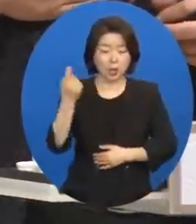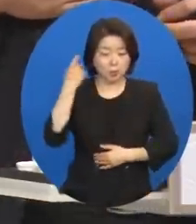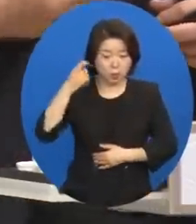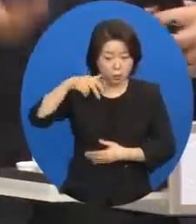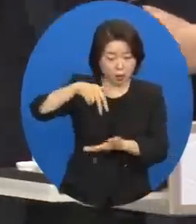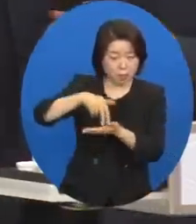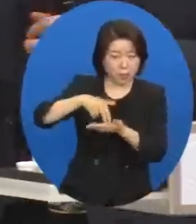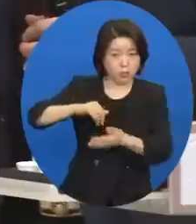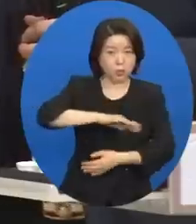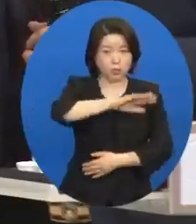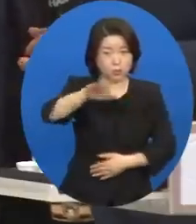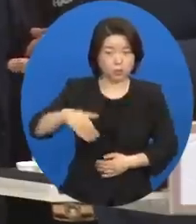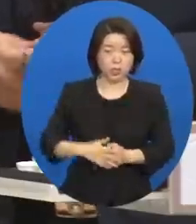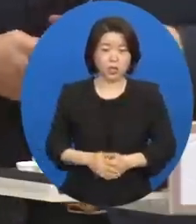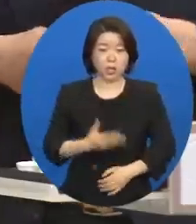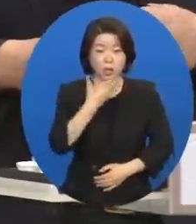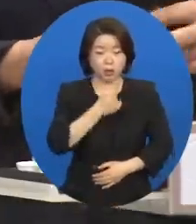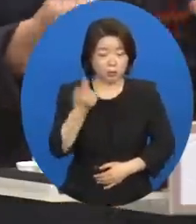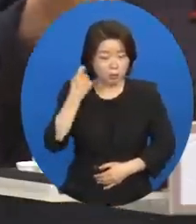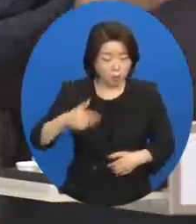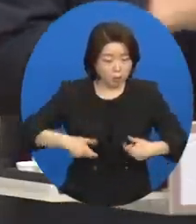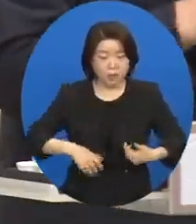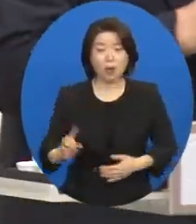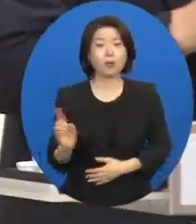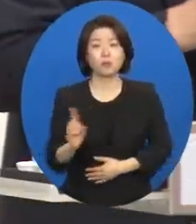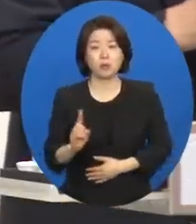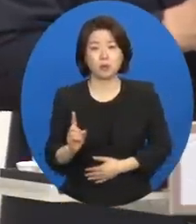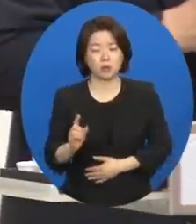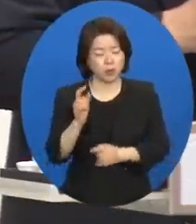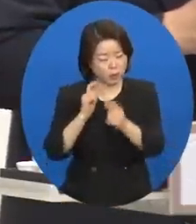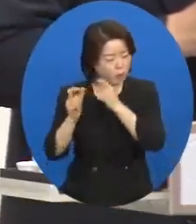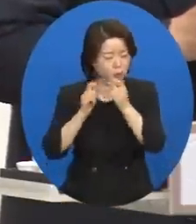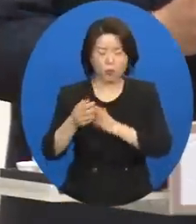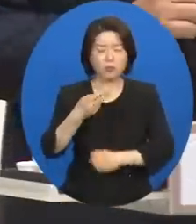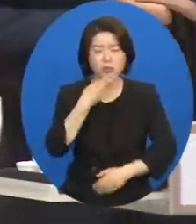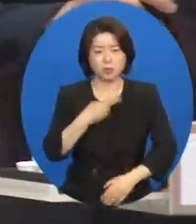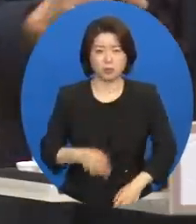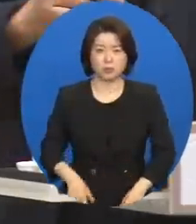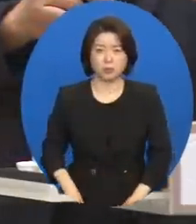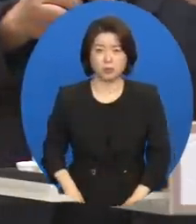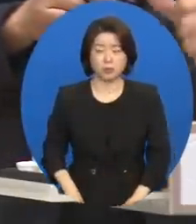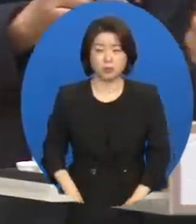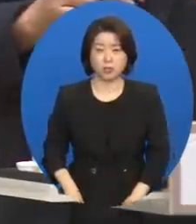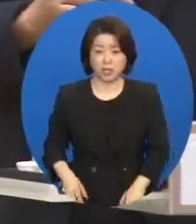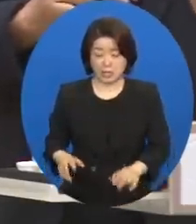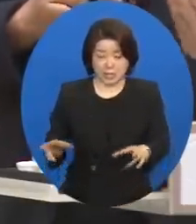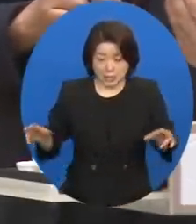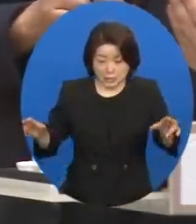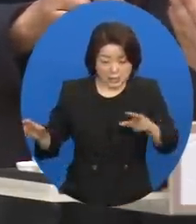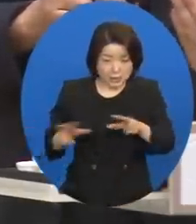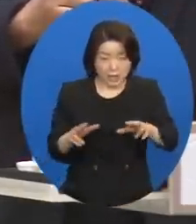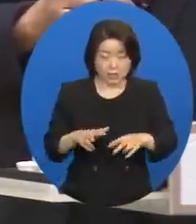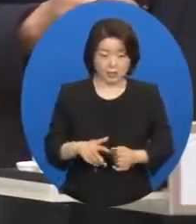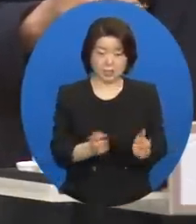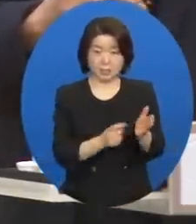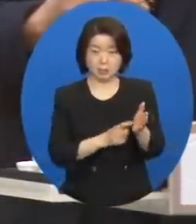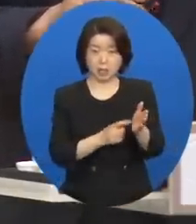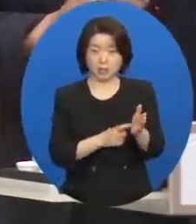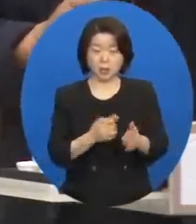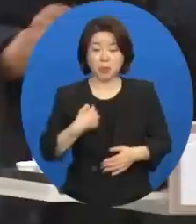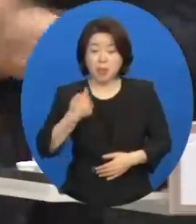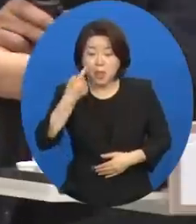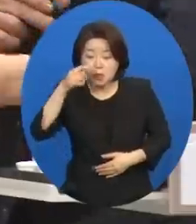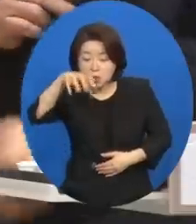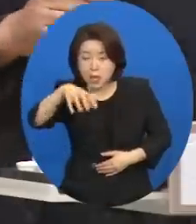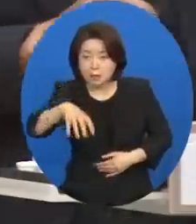우리가 무슨 복음이 필요한지를 고민을 잘 안 했던 거예요. 당장 다급한 대로 우리 눈앞에서 하나님